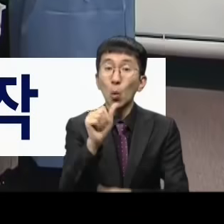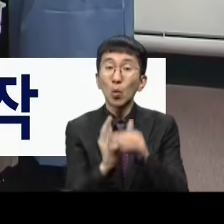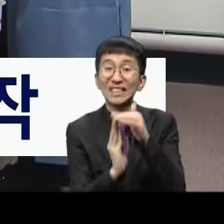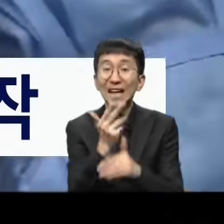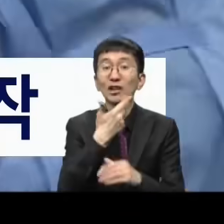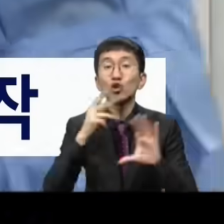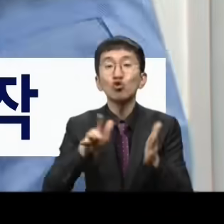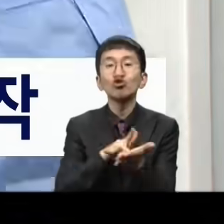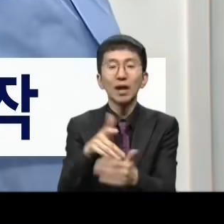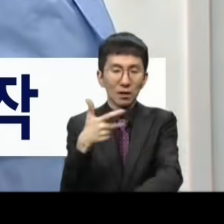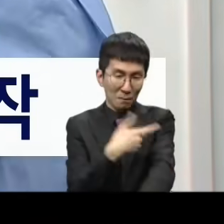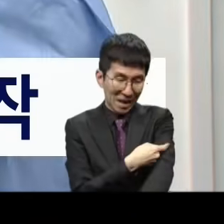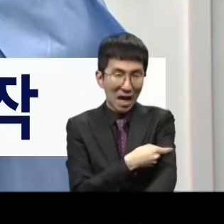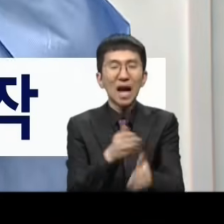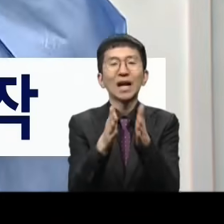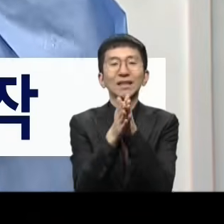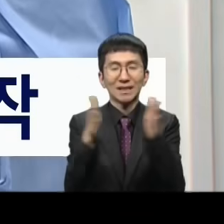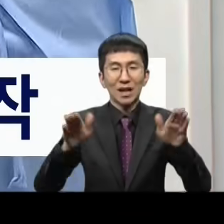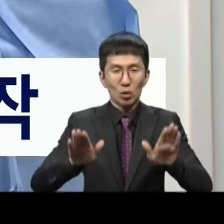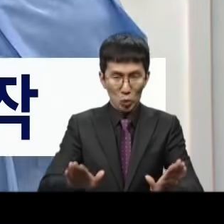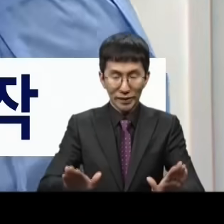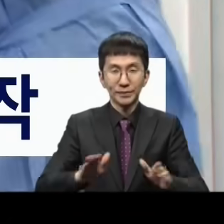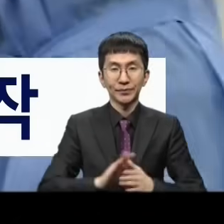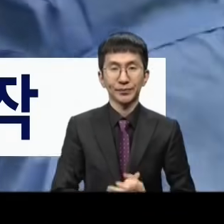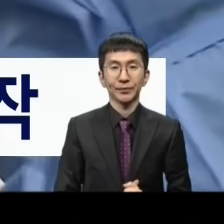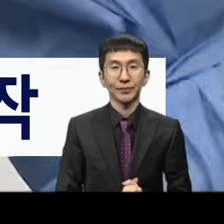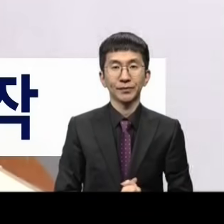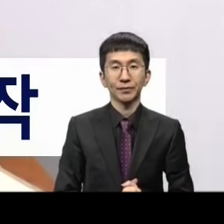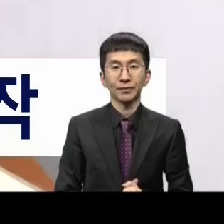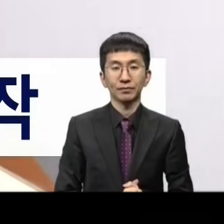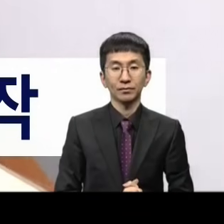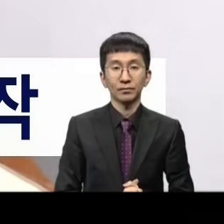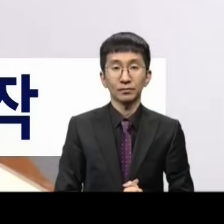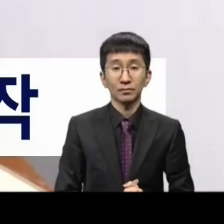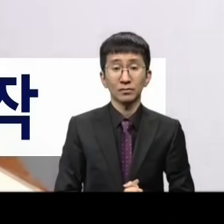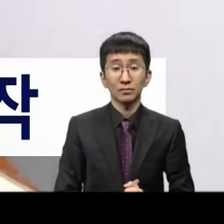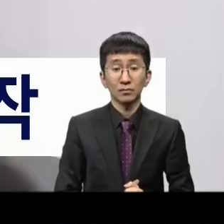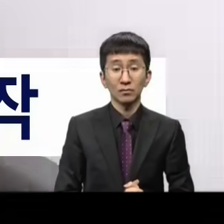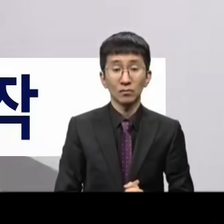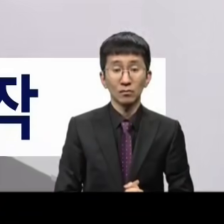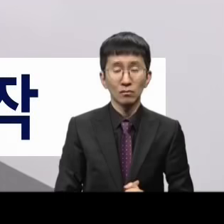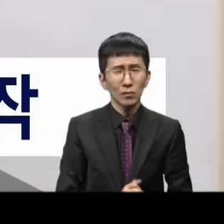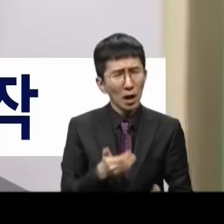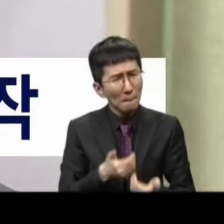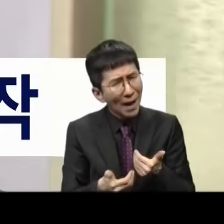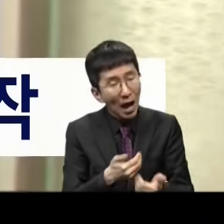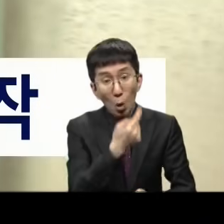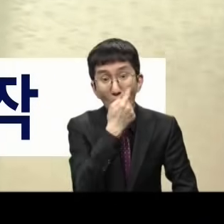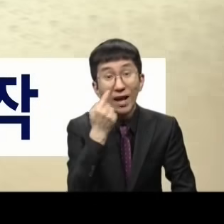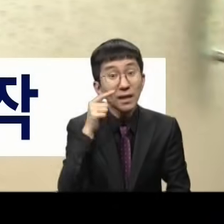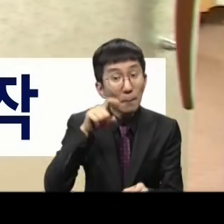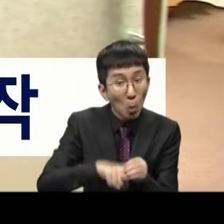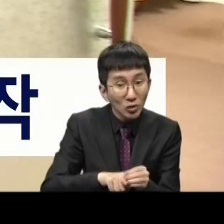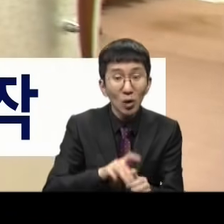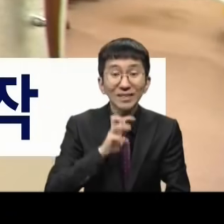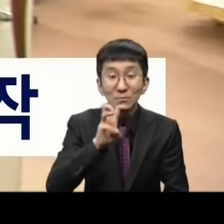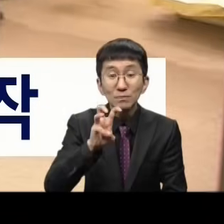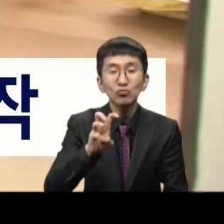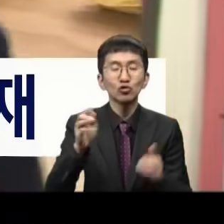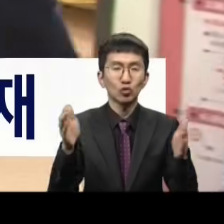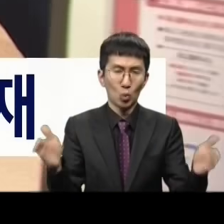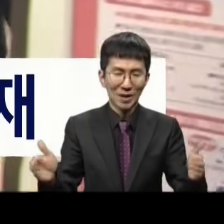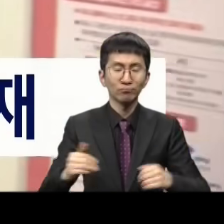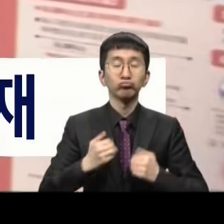대한 아스트라제네카 백신 접종이 시작된 날이기도 합니다. 이상 반응 여부 확인을 위해 30분간 보건소에 머문